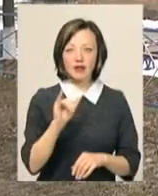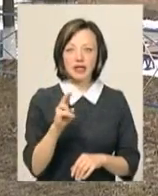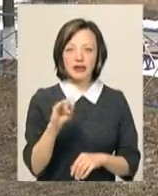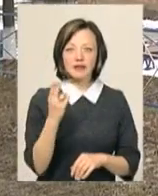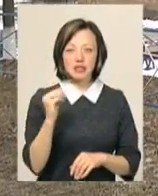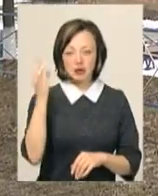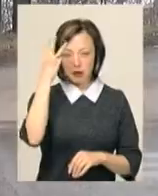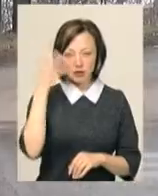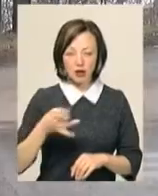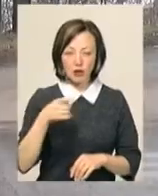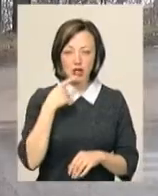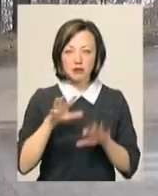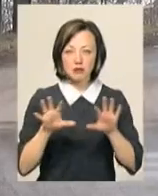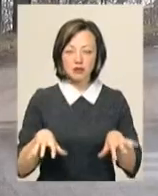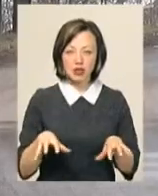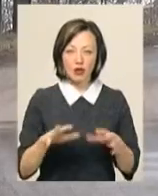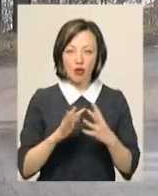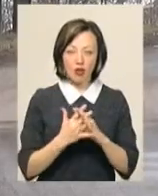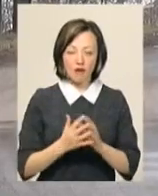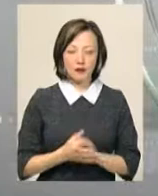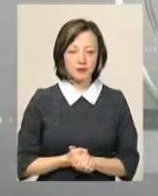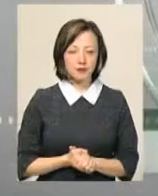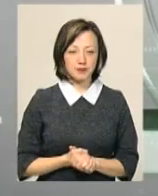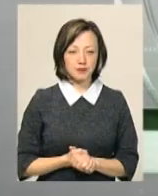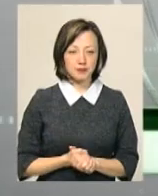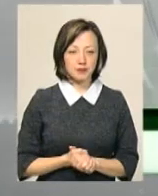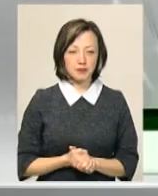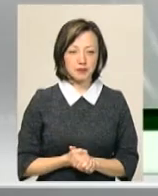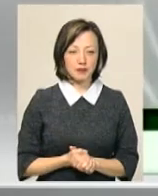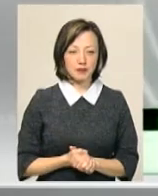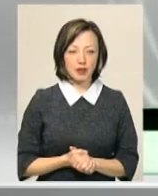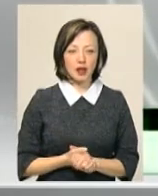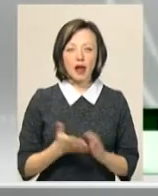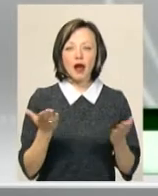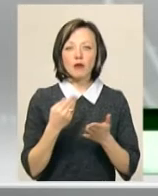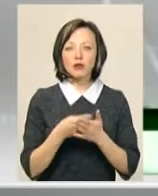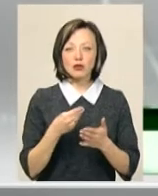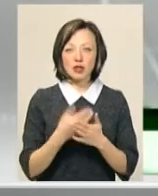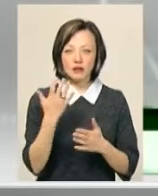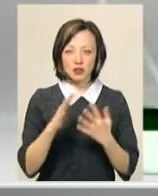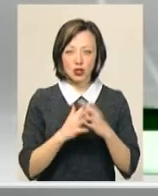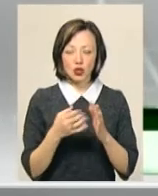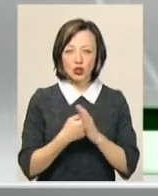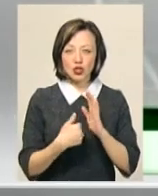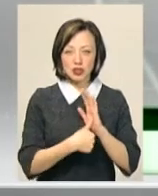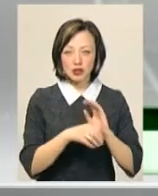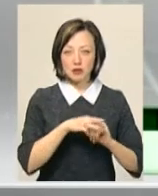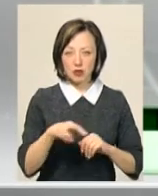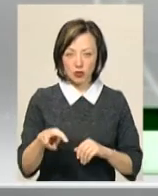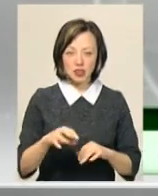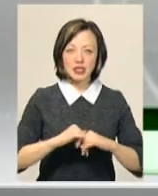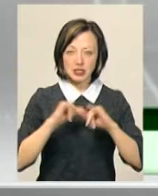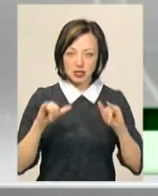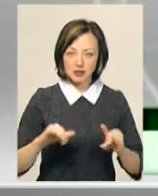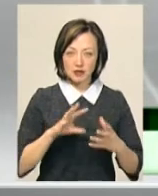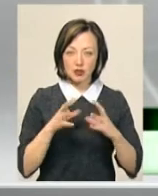Хмельницького району, каже місцевий сільський голова Олександр Ланкевич. Який бюджет вашого села? до 6 мільйонів. Він так. Зріс в